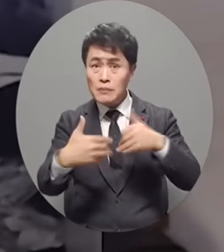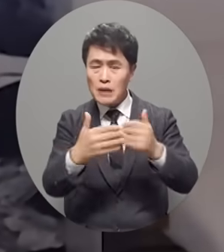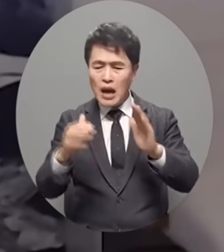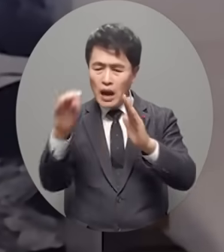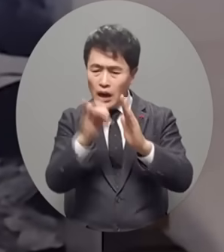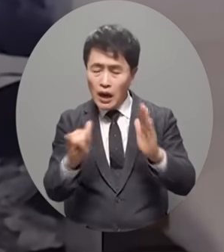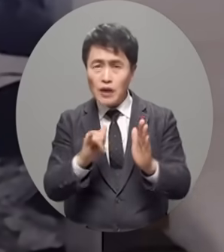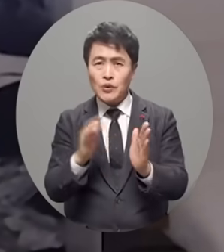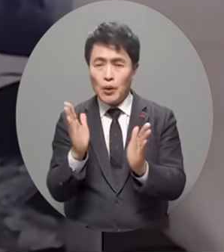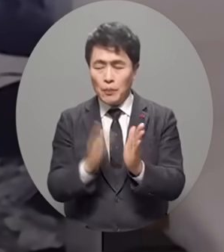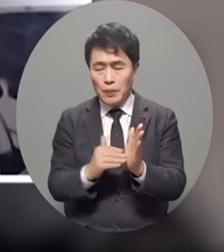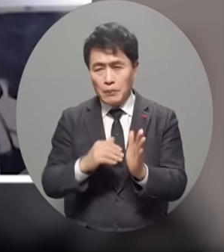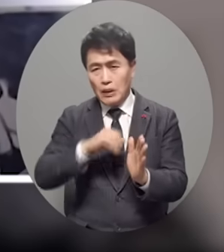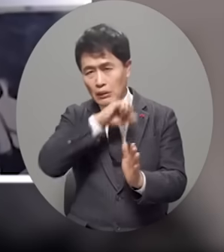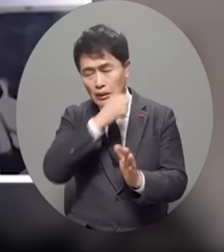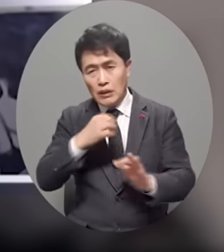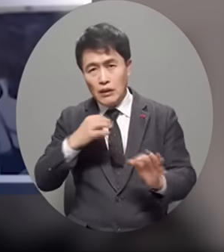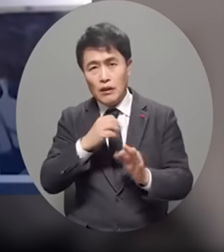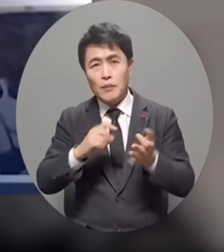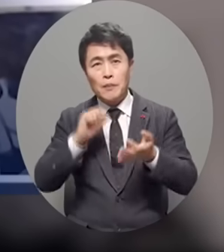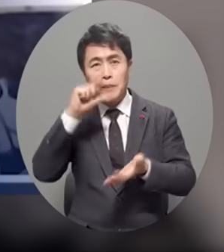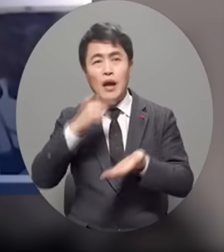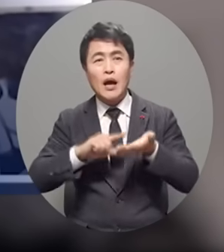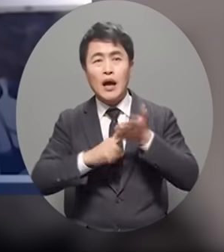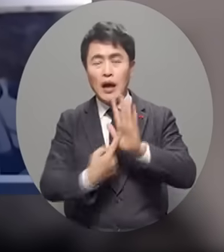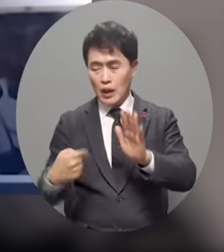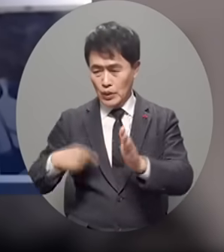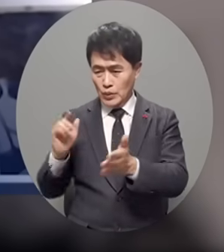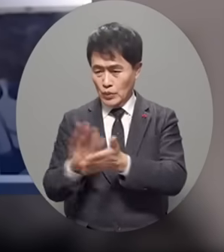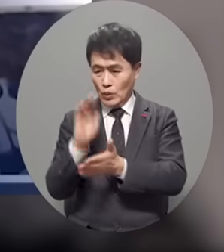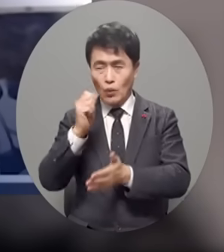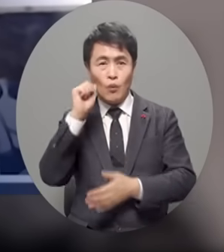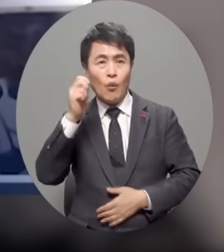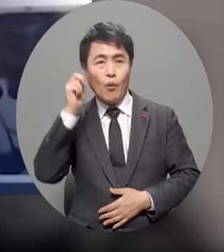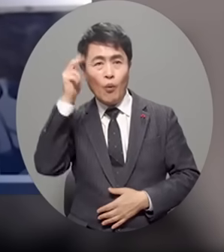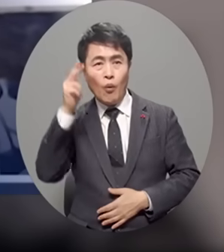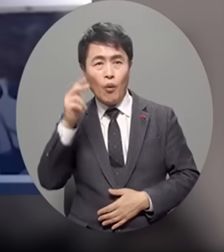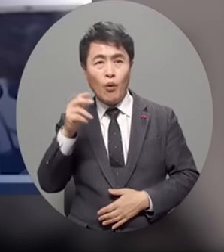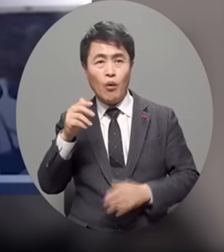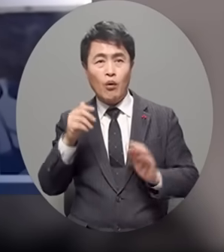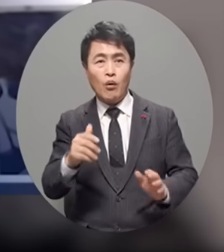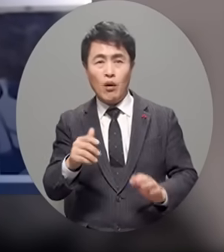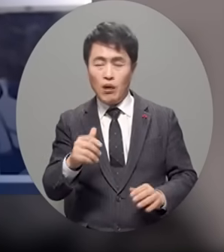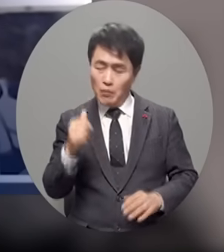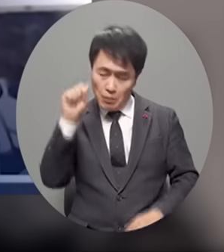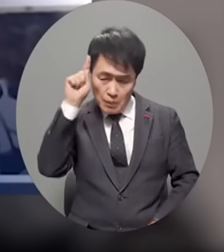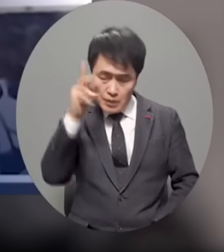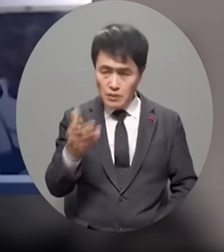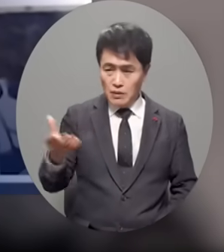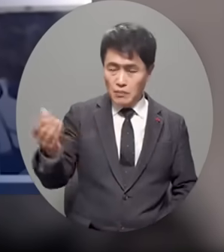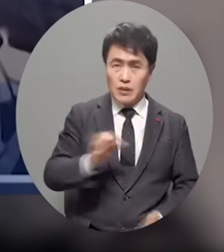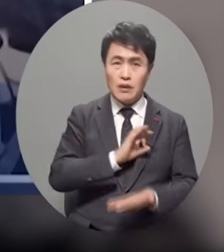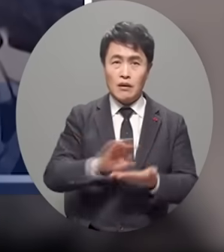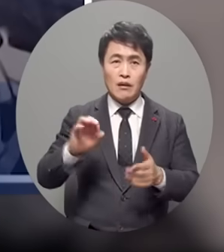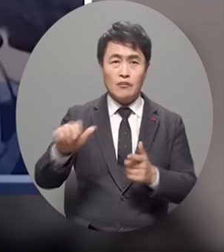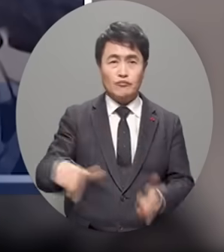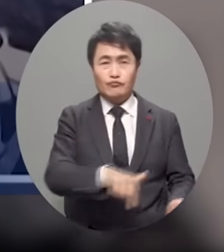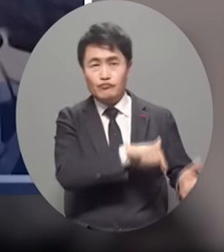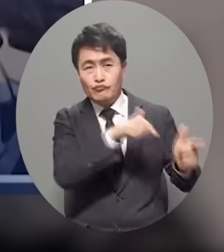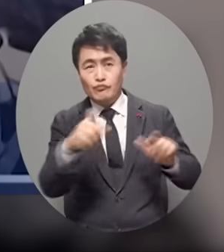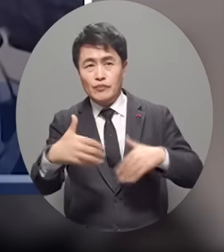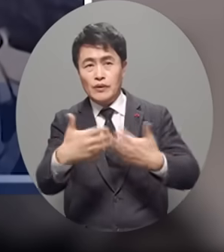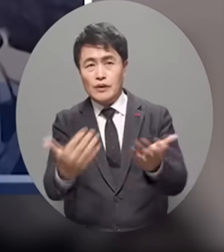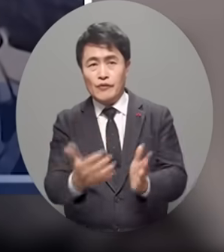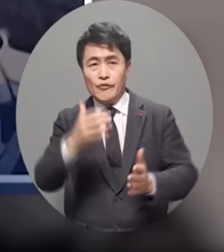의혹을 폭로했습니다. 초호화 호텔에 몇 층씩 빌려가면서 풀코스로 전